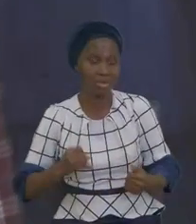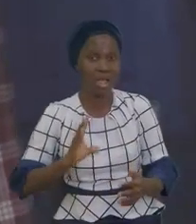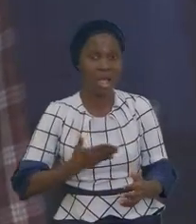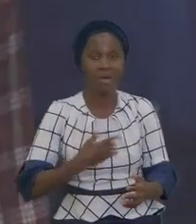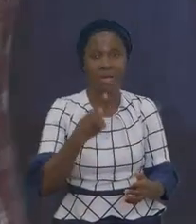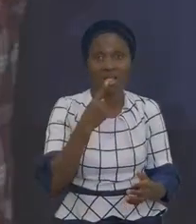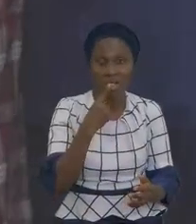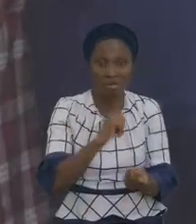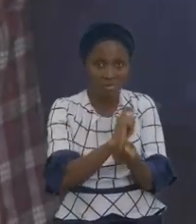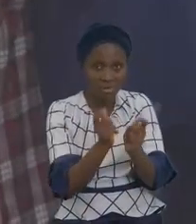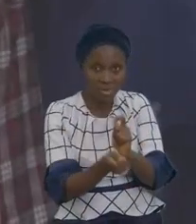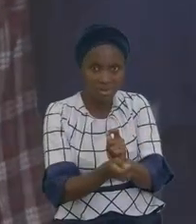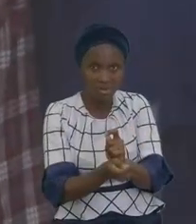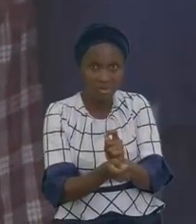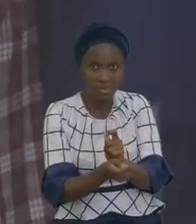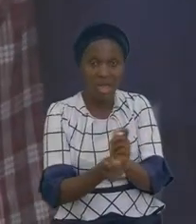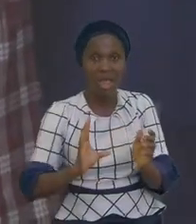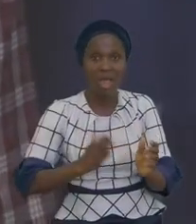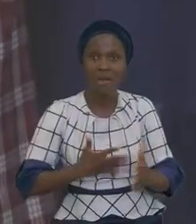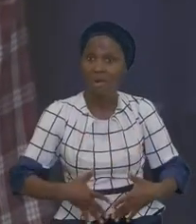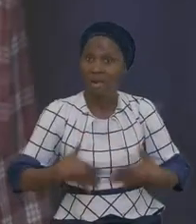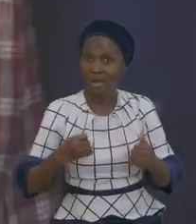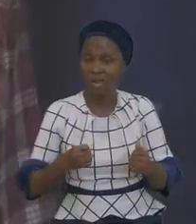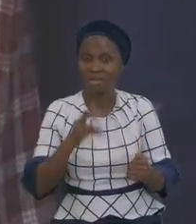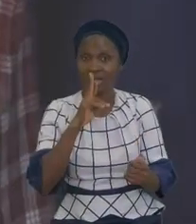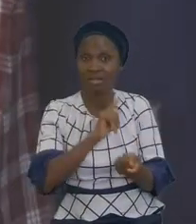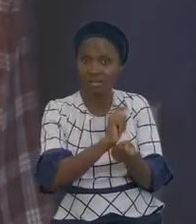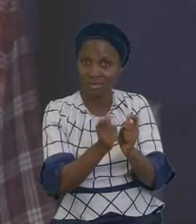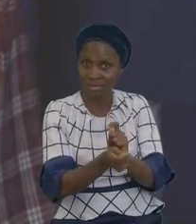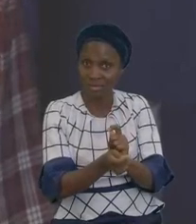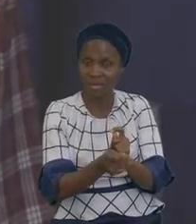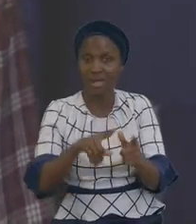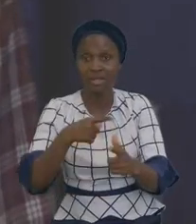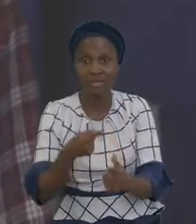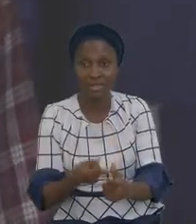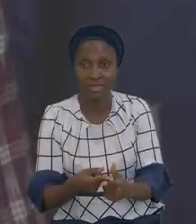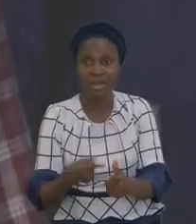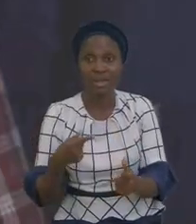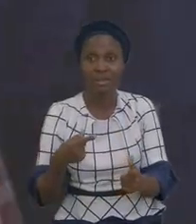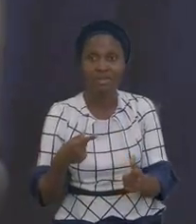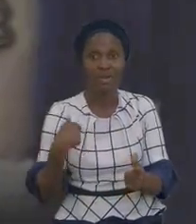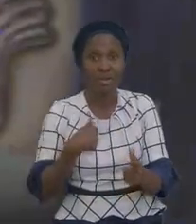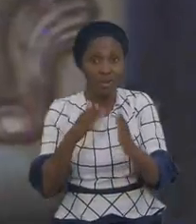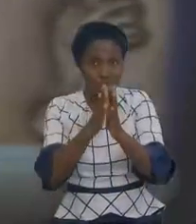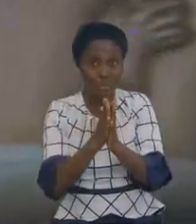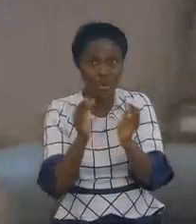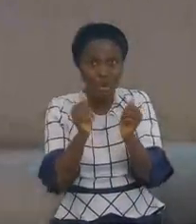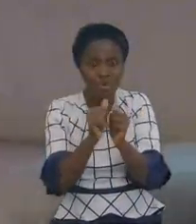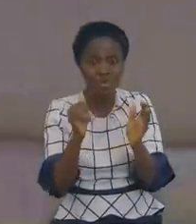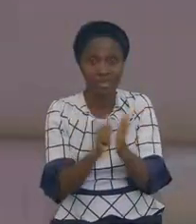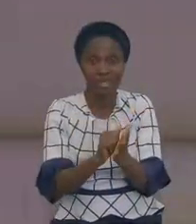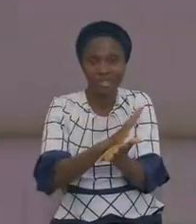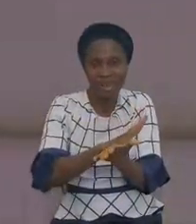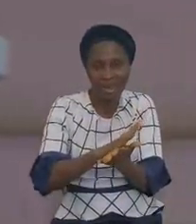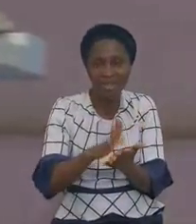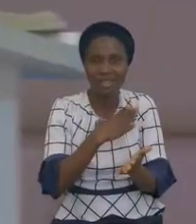sont transformées, et nous prions avec ces langues purifiées et domptées,